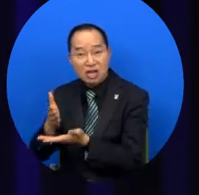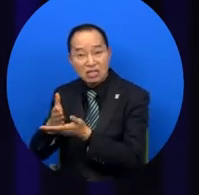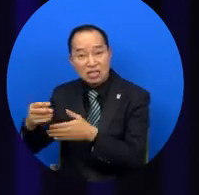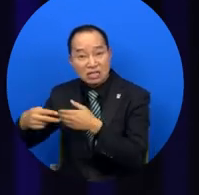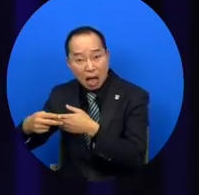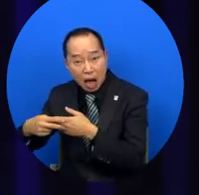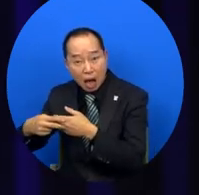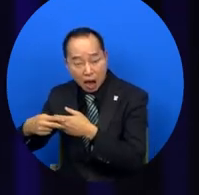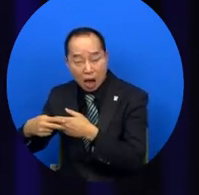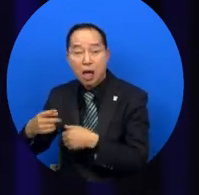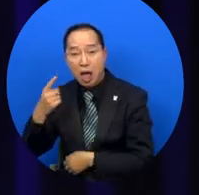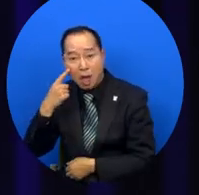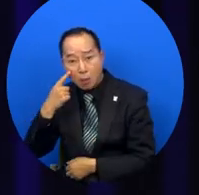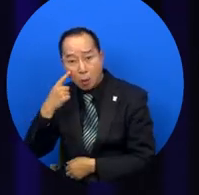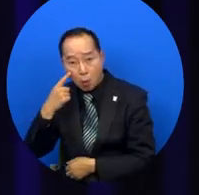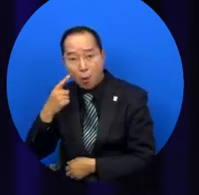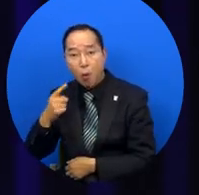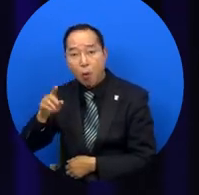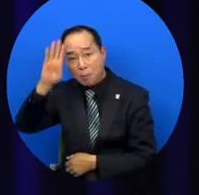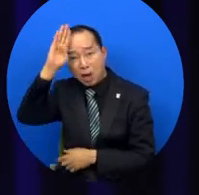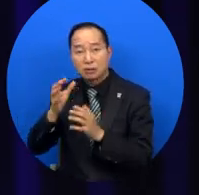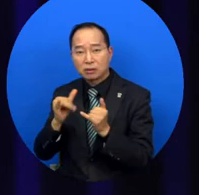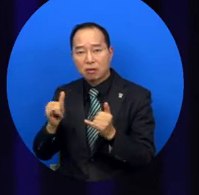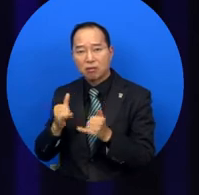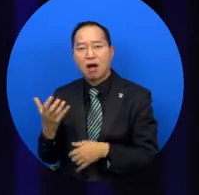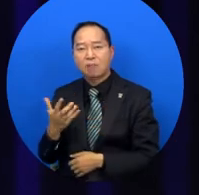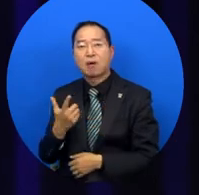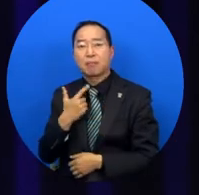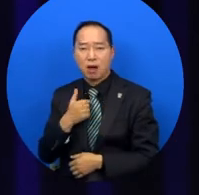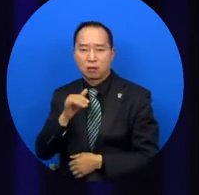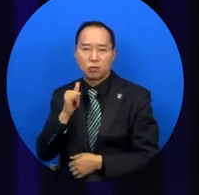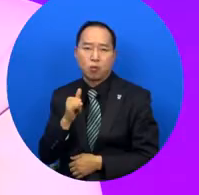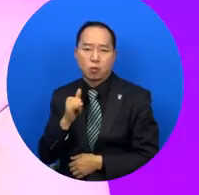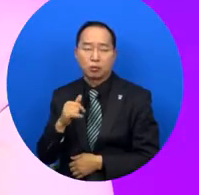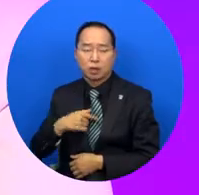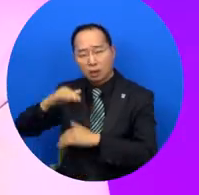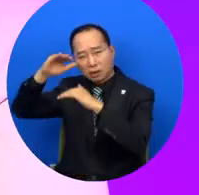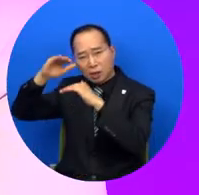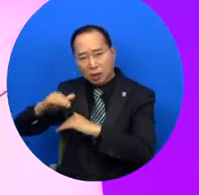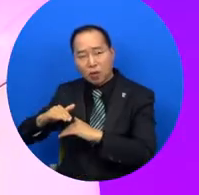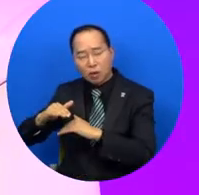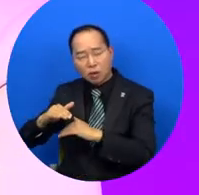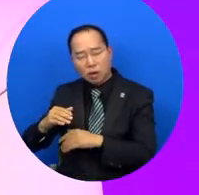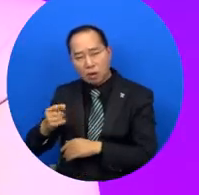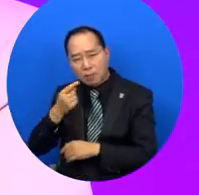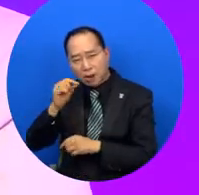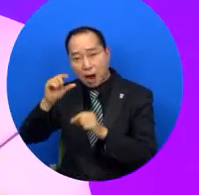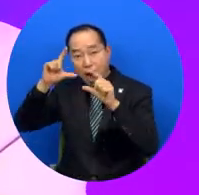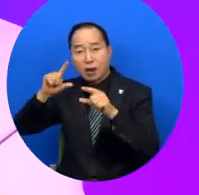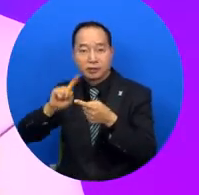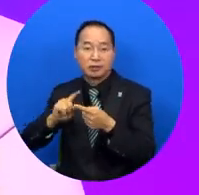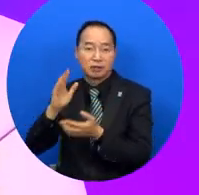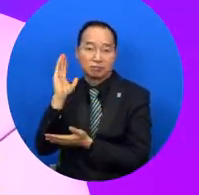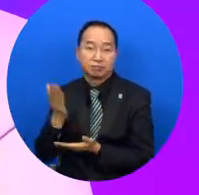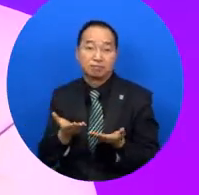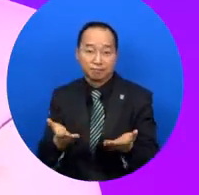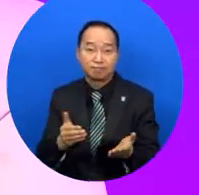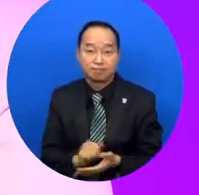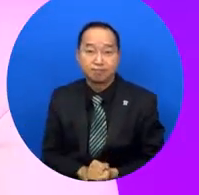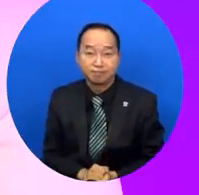한 그 삶을 통해서 제가 느낀 점, 배운 점 많이 말씀드렸는데 어떻게 들으셨는지 모르겠어요.